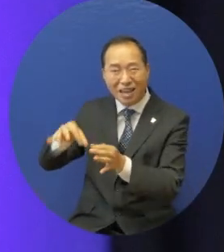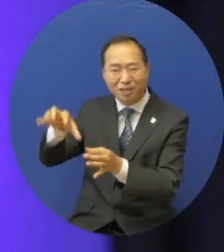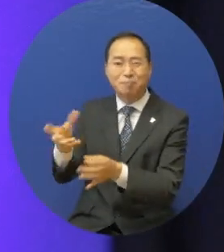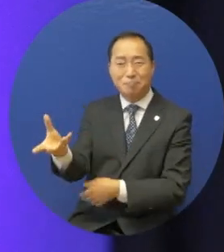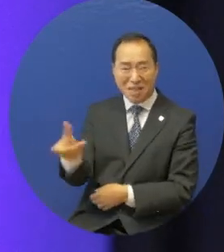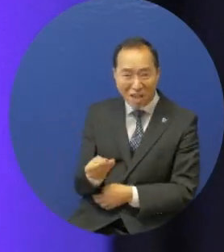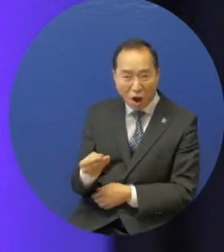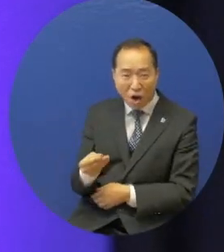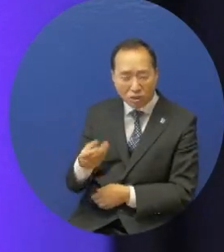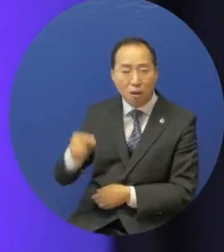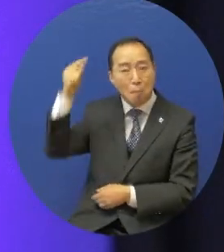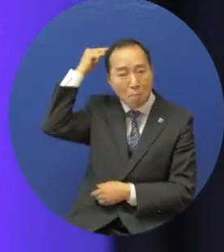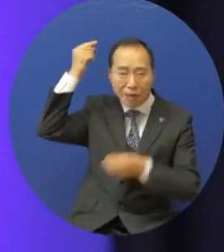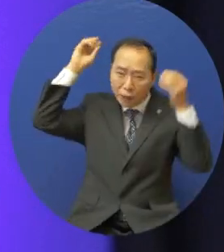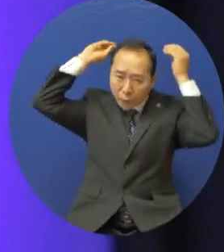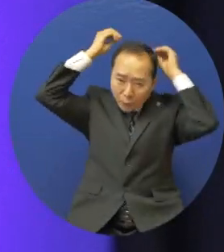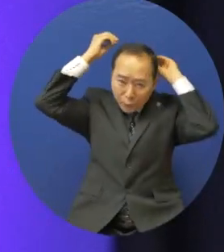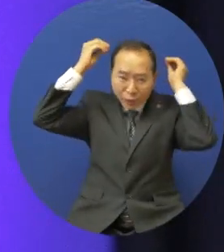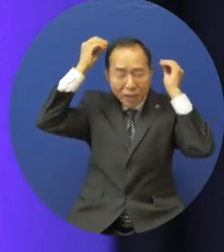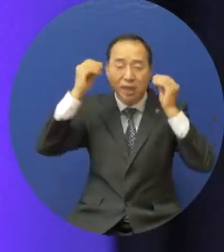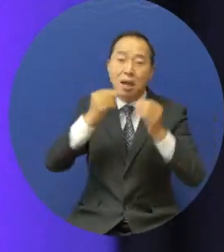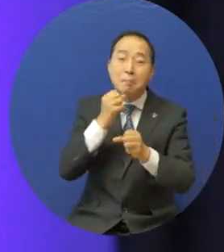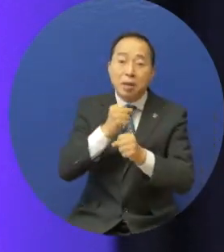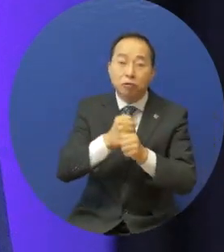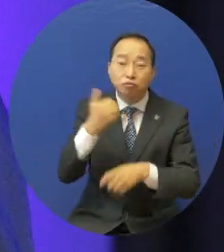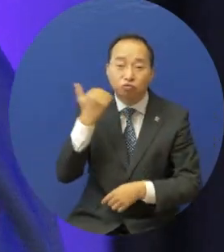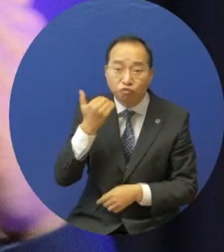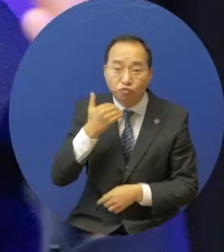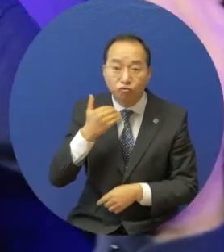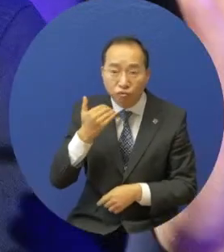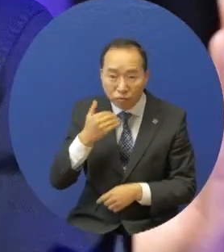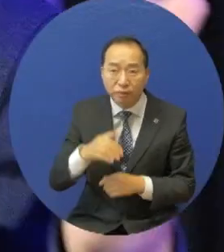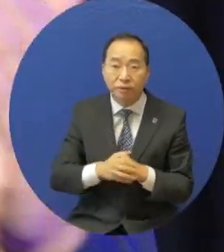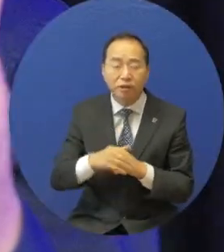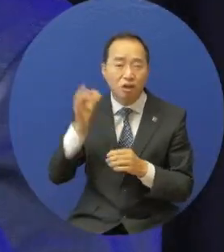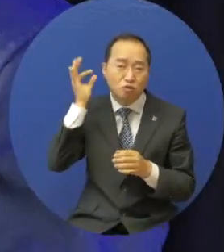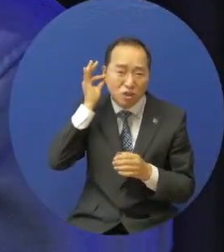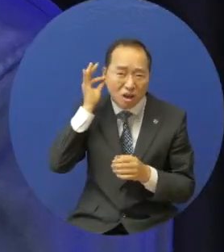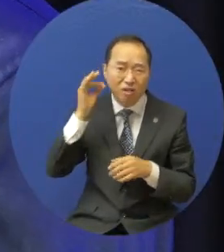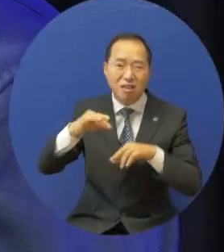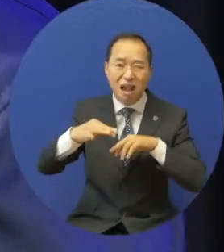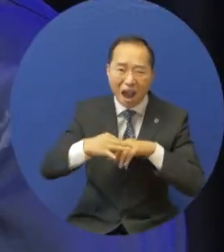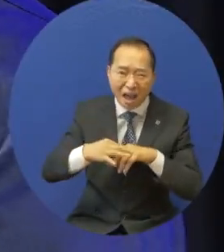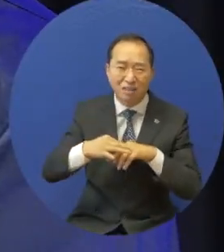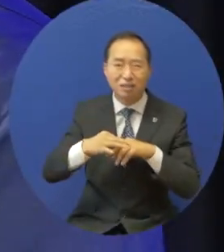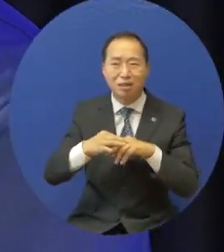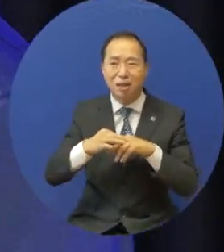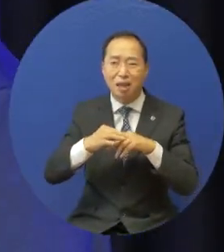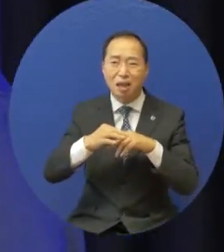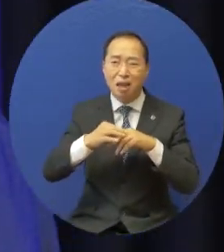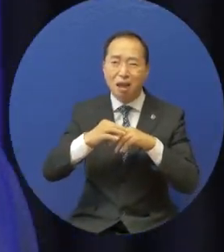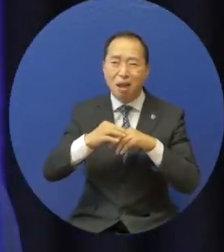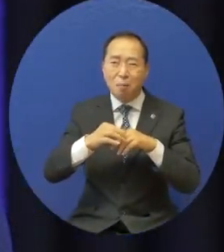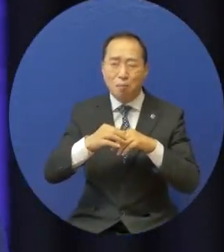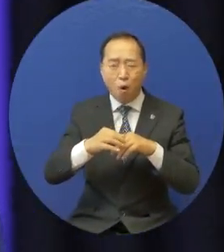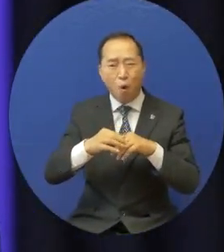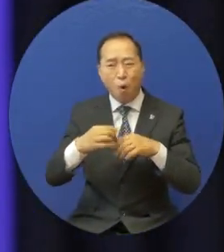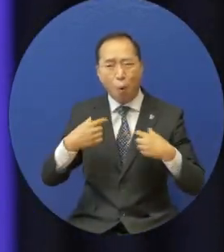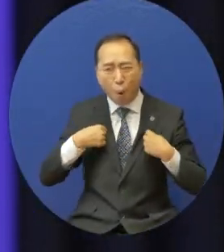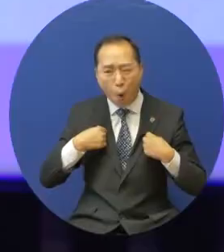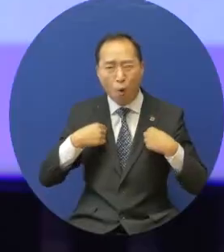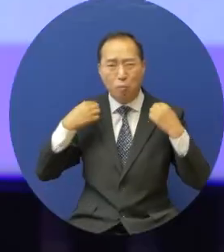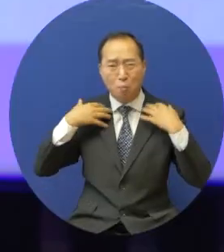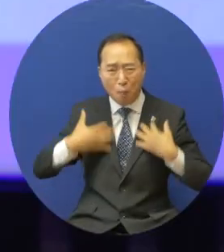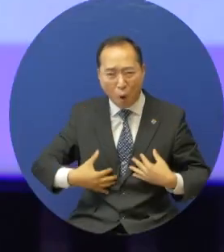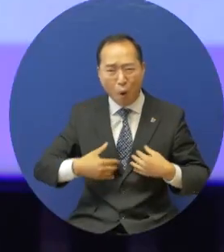아주 아름다운 이제 러브스토리를 하나 남겨요. 그 러브스토리가 이웃집 남자와 여성의 사랑이에요. 물론 비극적인 사랑을 다룬